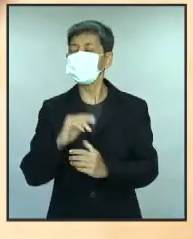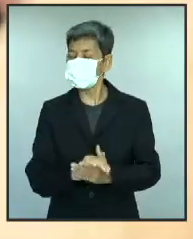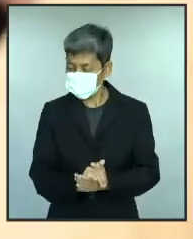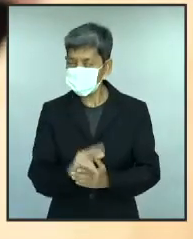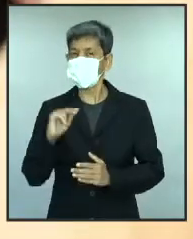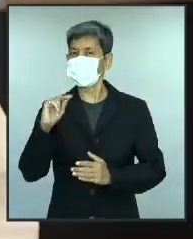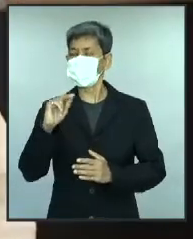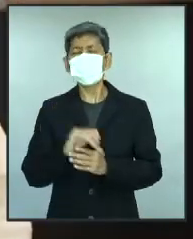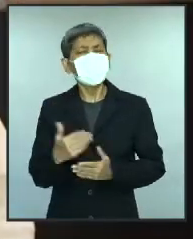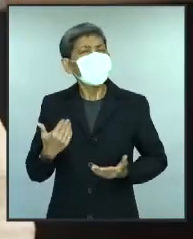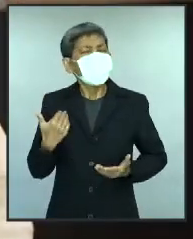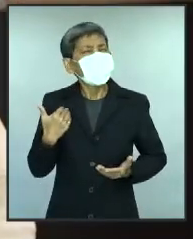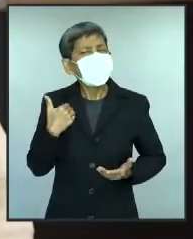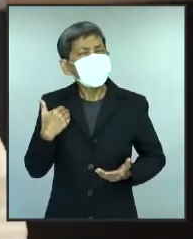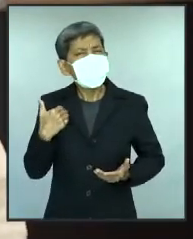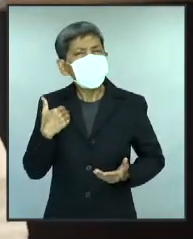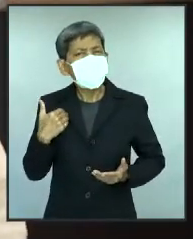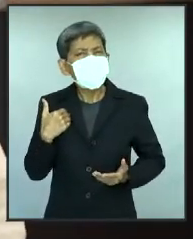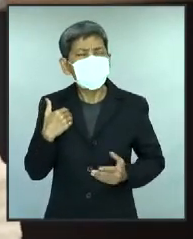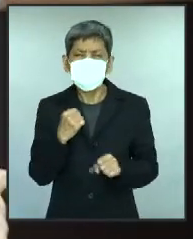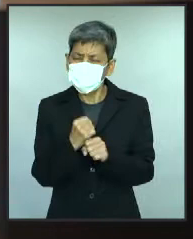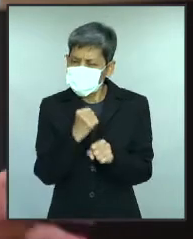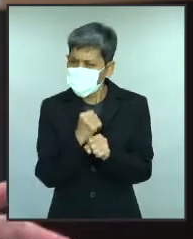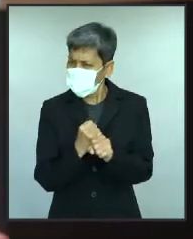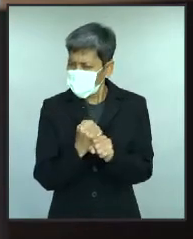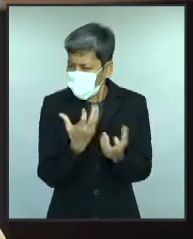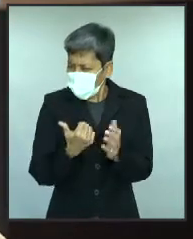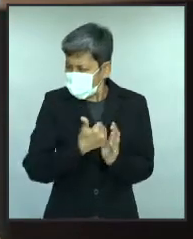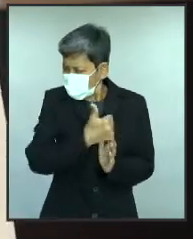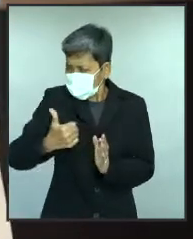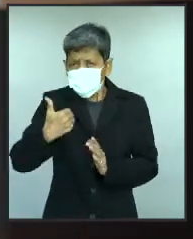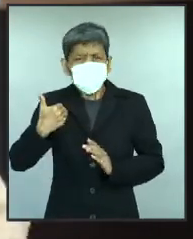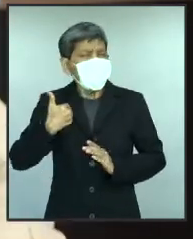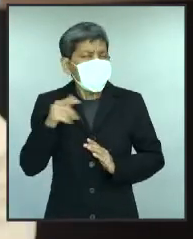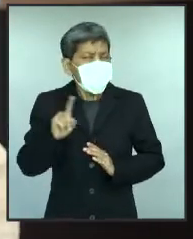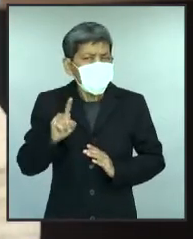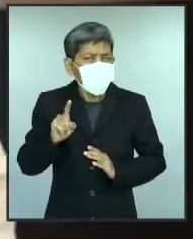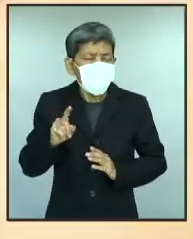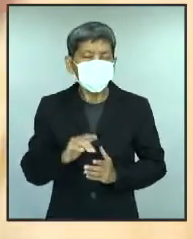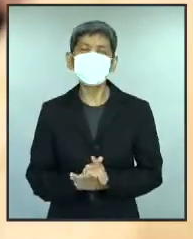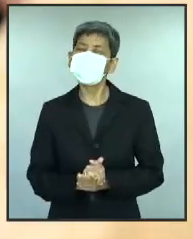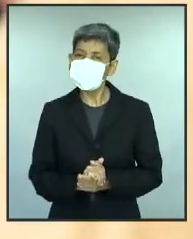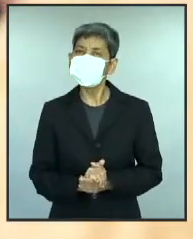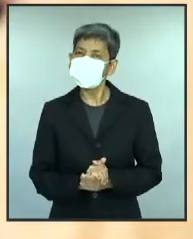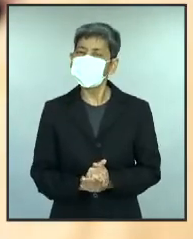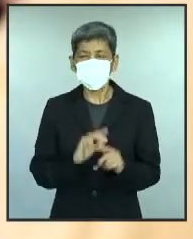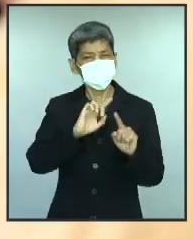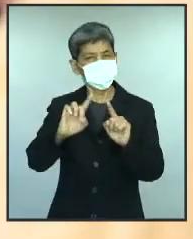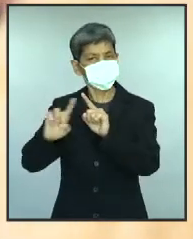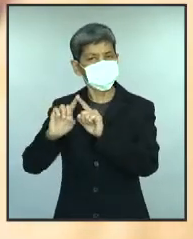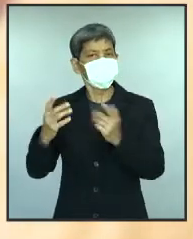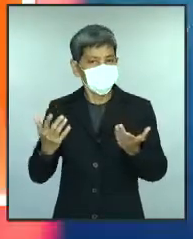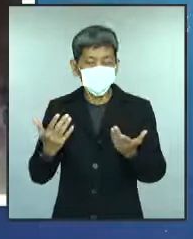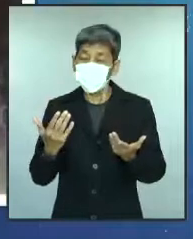ปีแล้ว ครับผม แล้วมีอย่างในเรื่องของผลงานเด่นๆเลยของที่นี่มีในเรื่องอะไรบ้างครับ ก็หลากหลายนะ